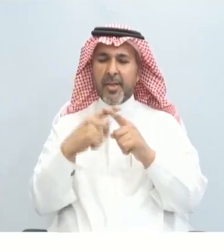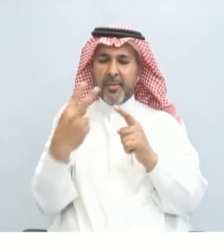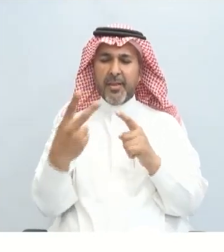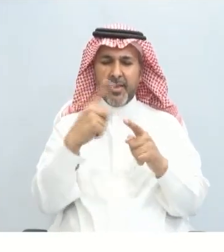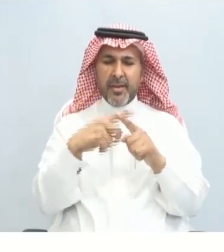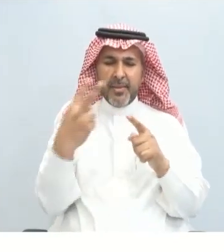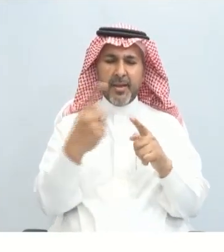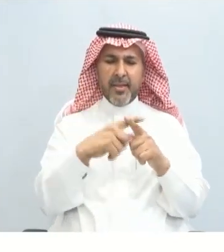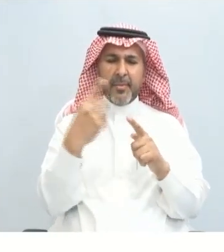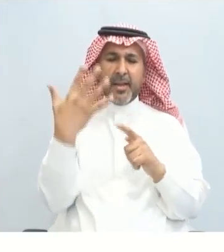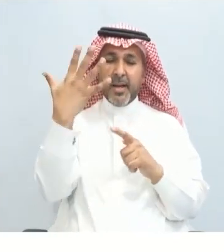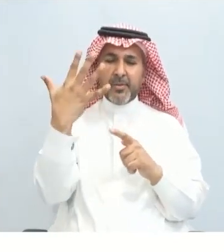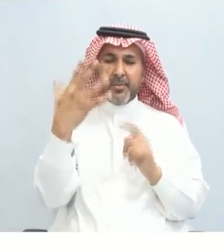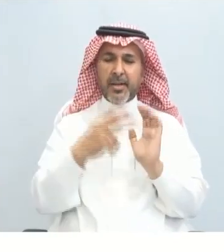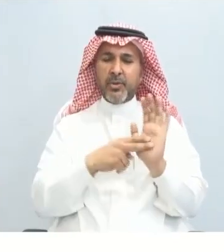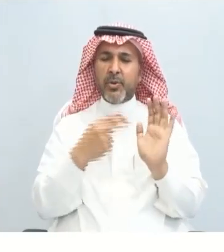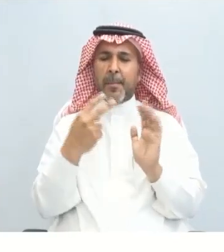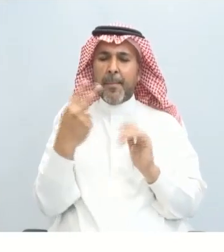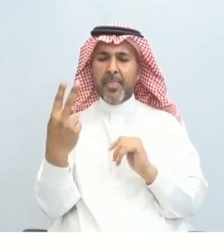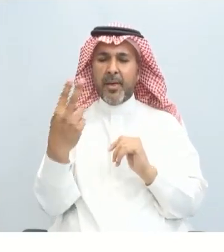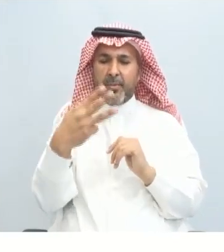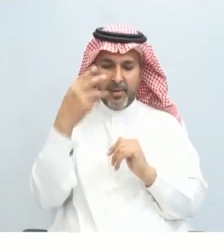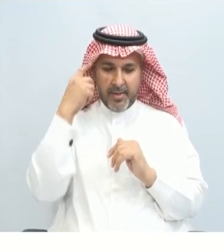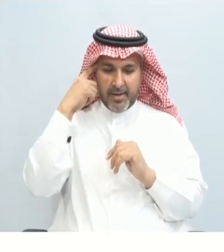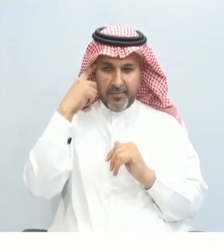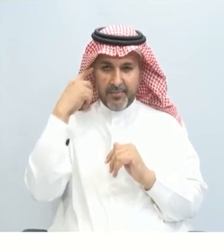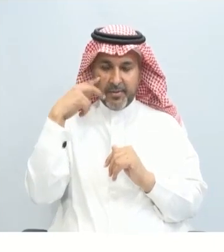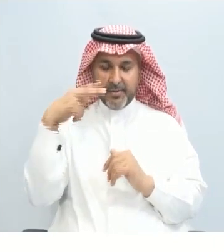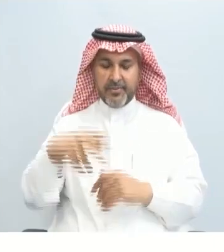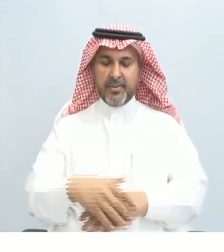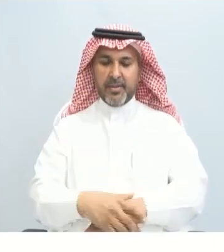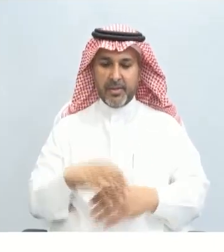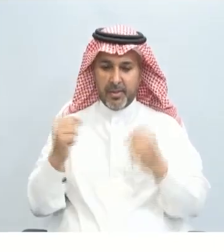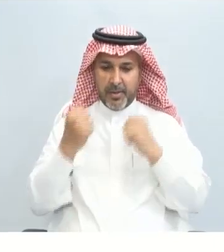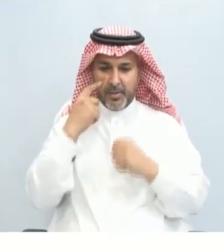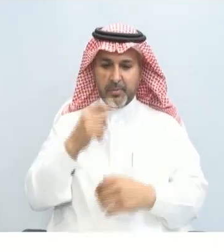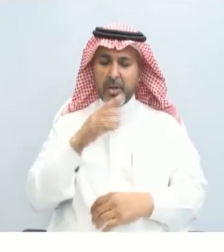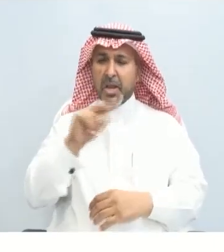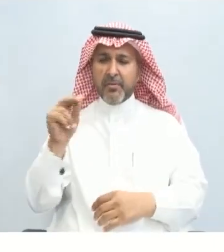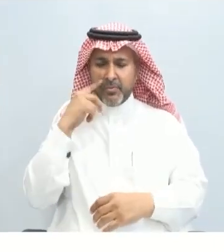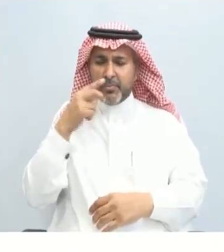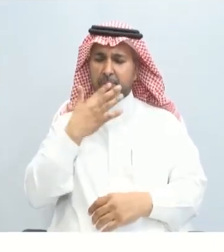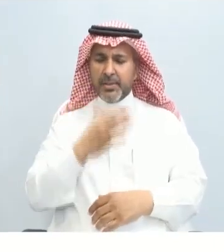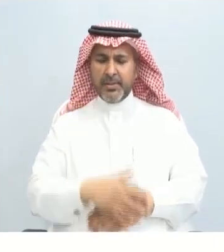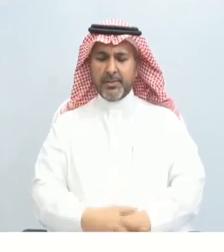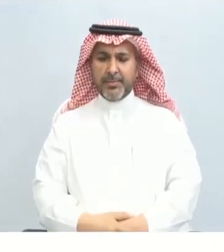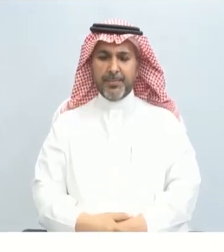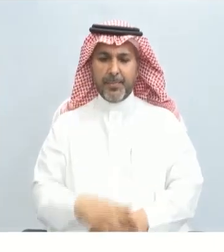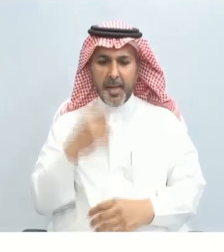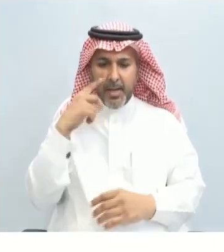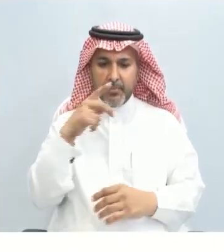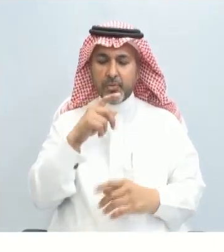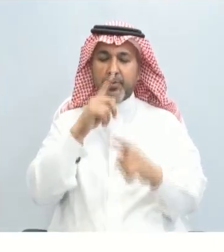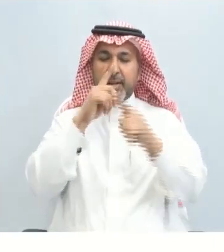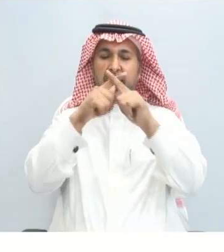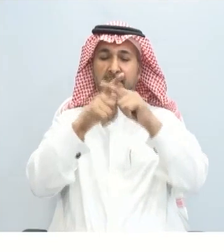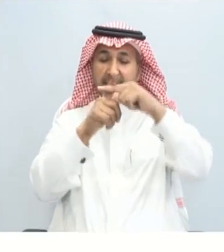يصلح التعويض يعني في ايجاد الحل ايضا هنا هذه معادله راح استخدم خاصيه الضرب